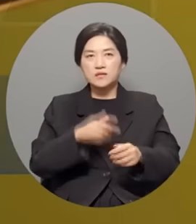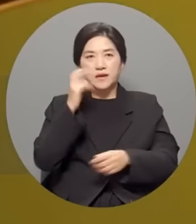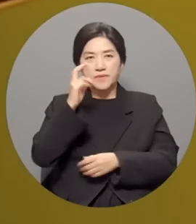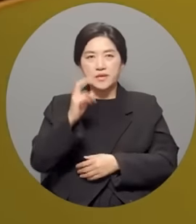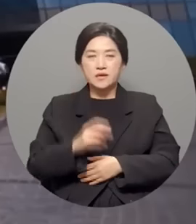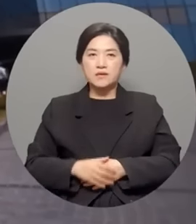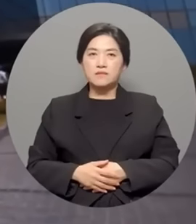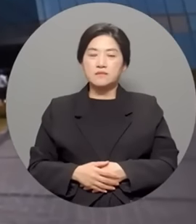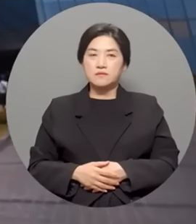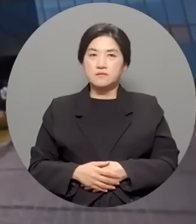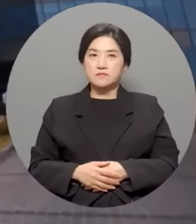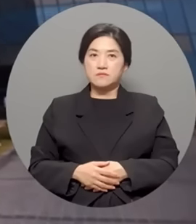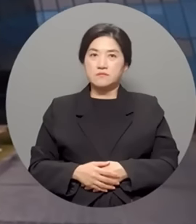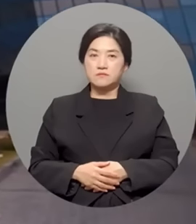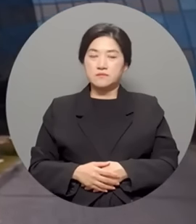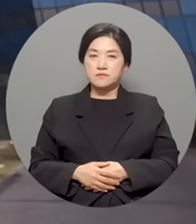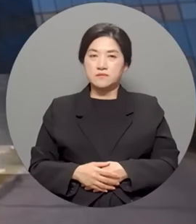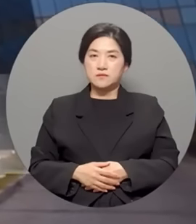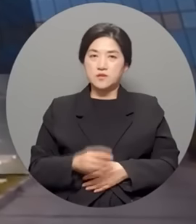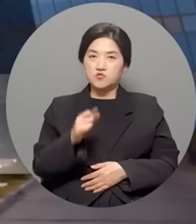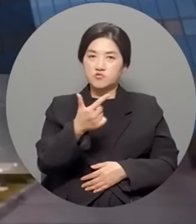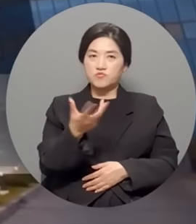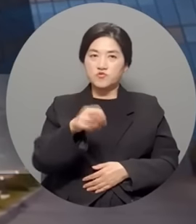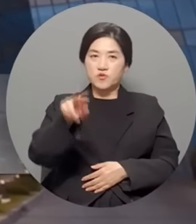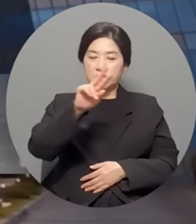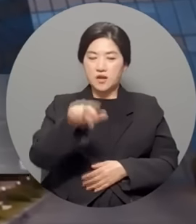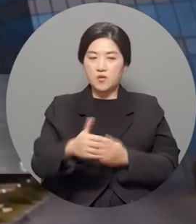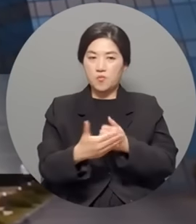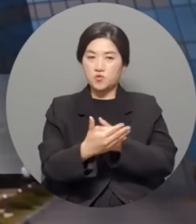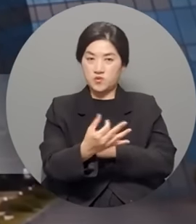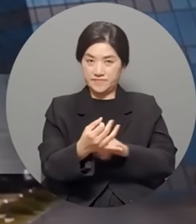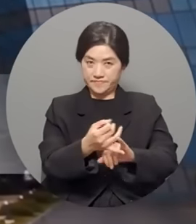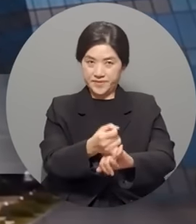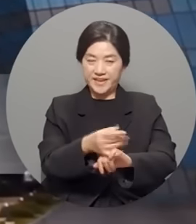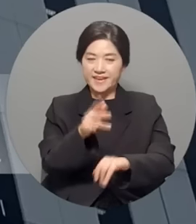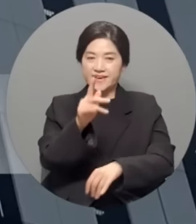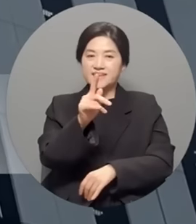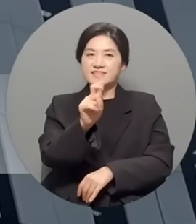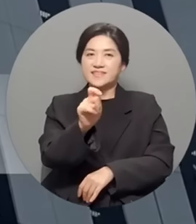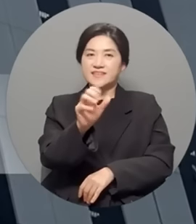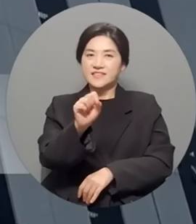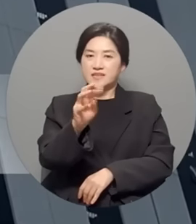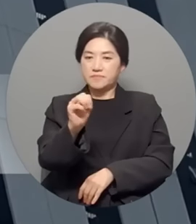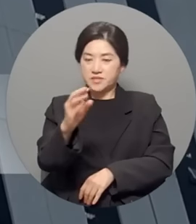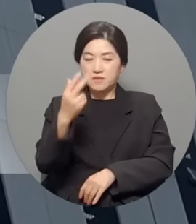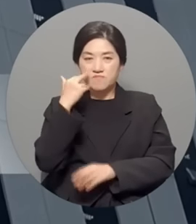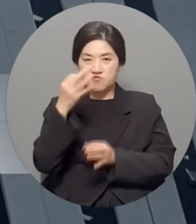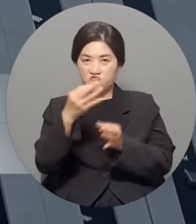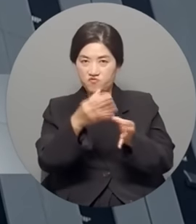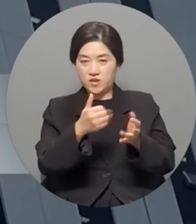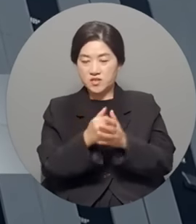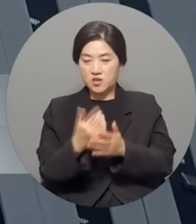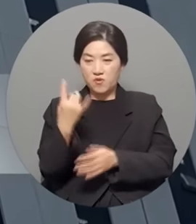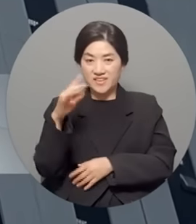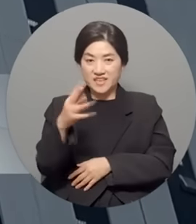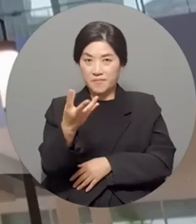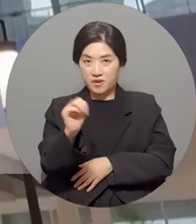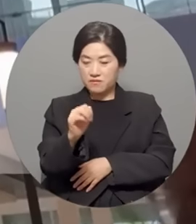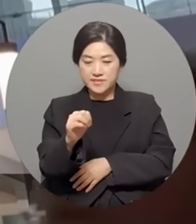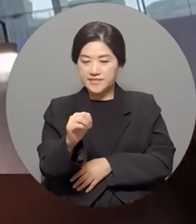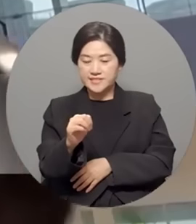테고 앞서 66억 달러의 보조금을 받기로 한 TSMC도 미국 투자금을 기존 400억